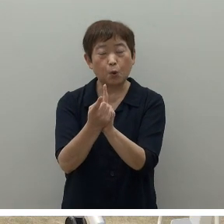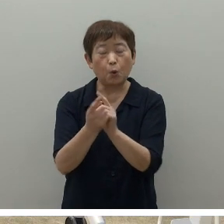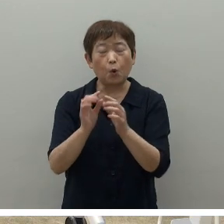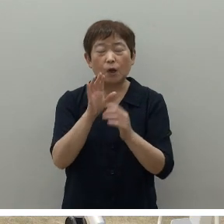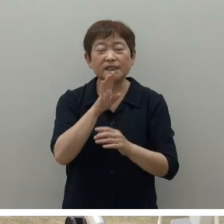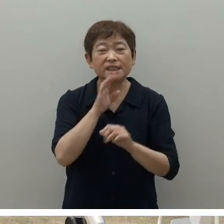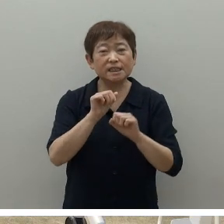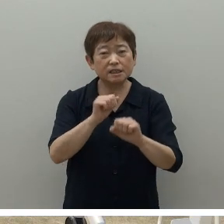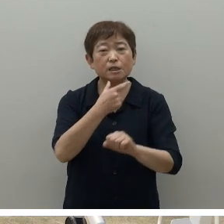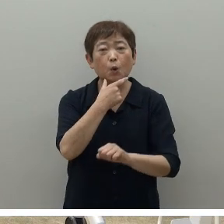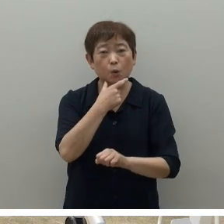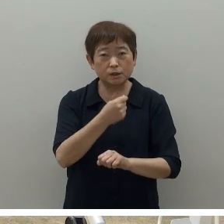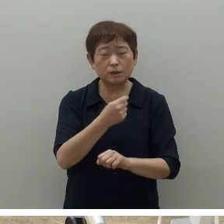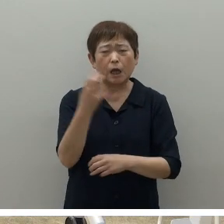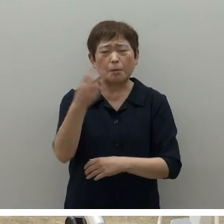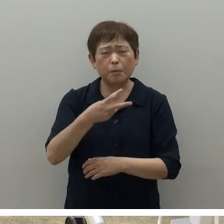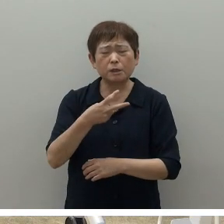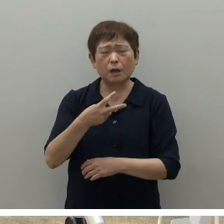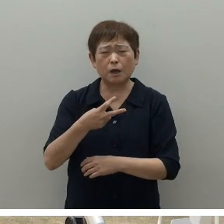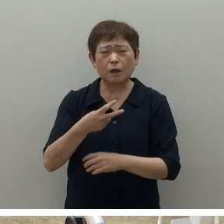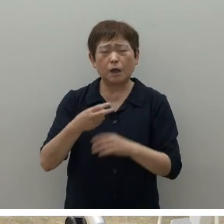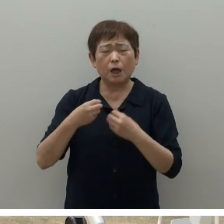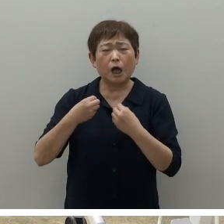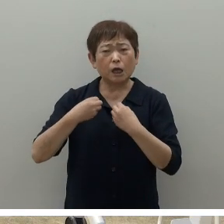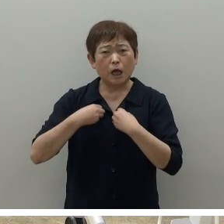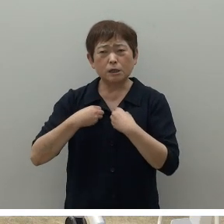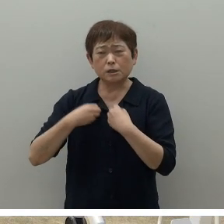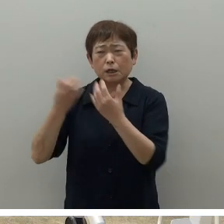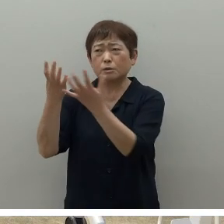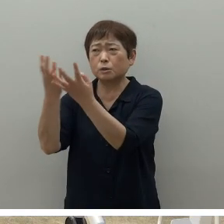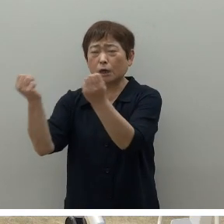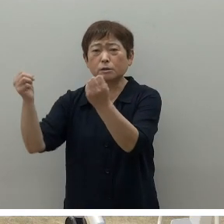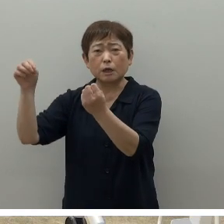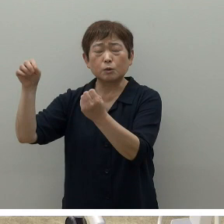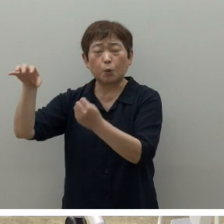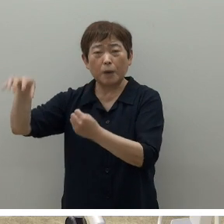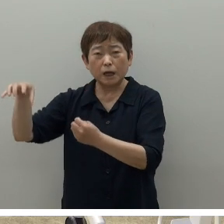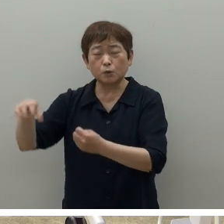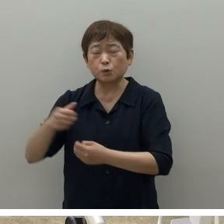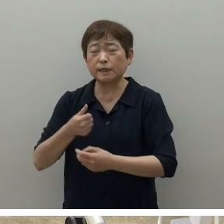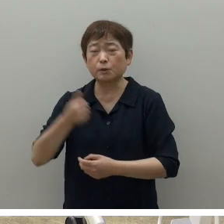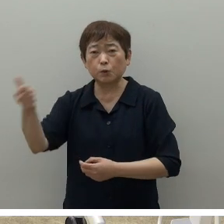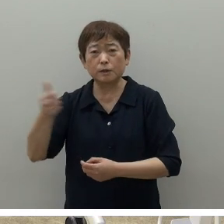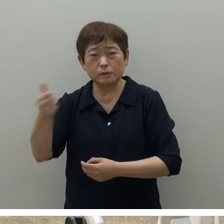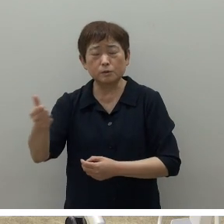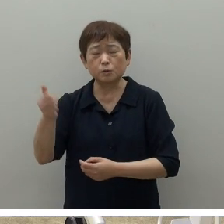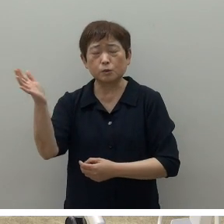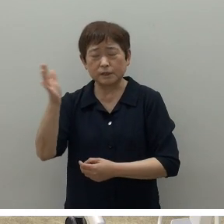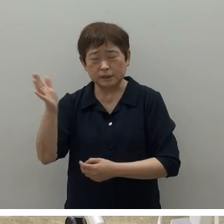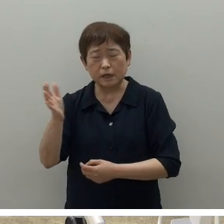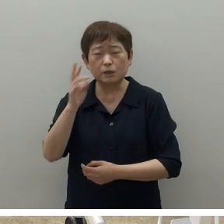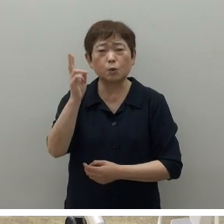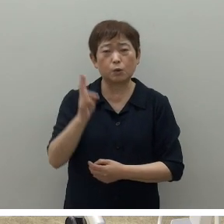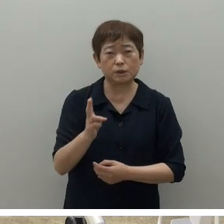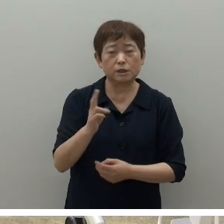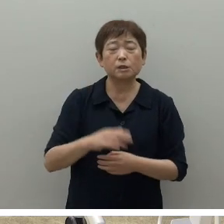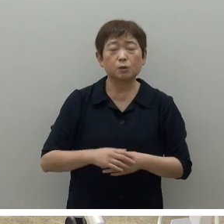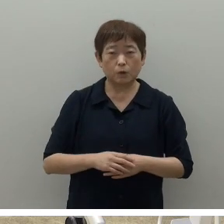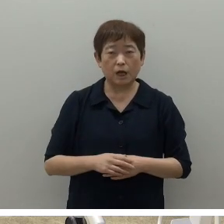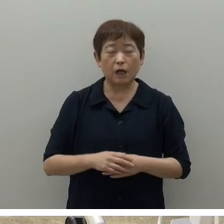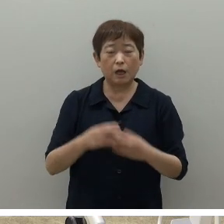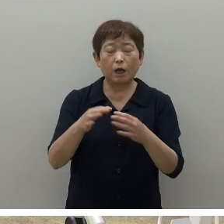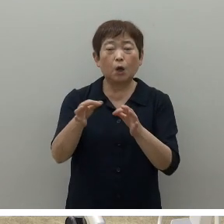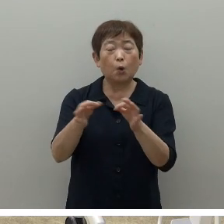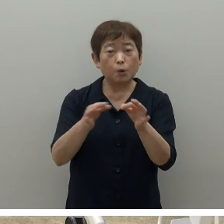の往来を自粛する、飲食は感染防止対策が徹底されたお店で少人